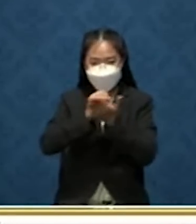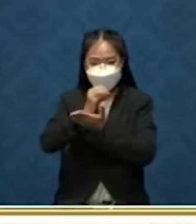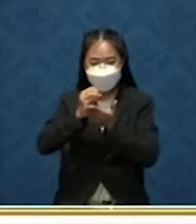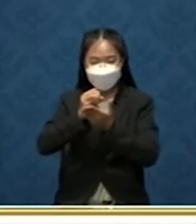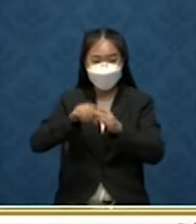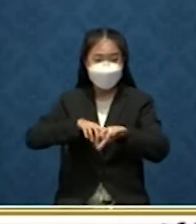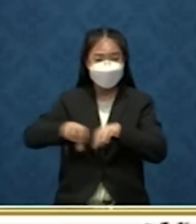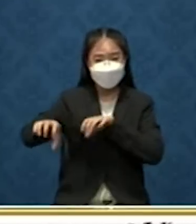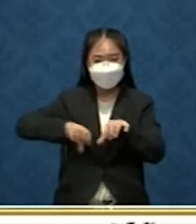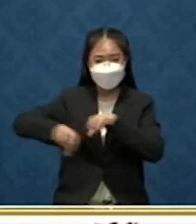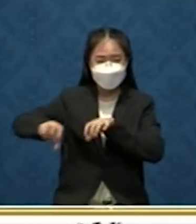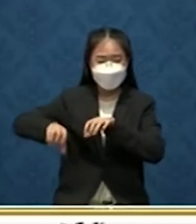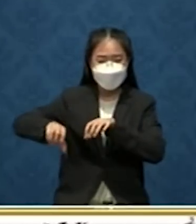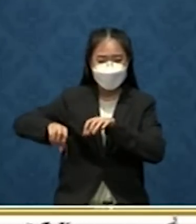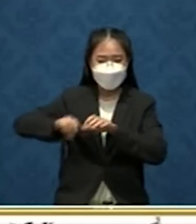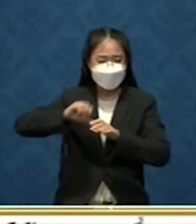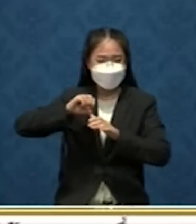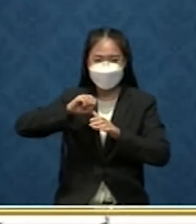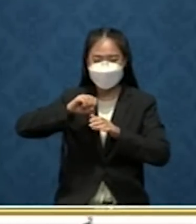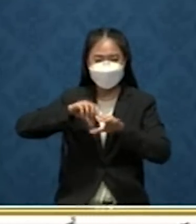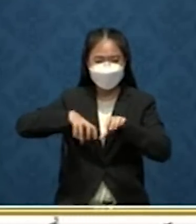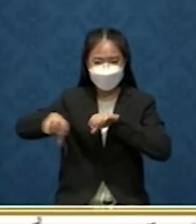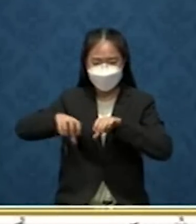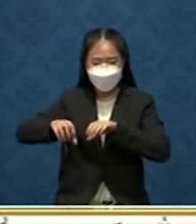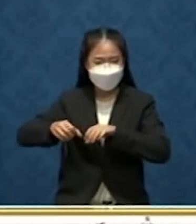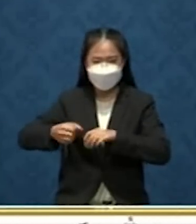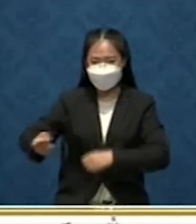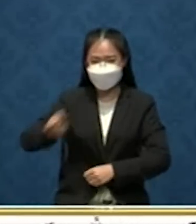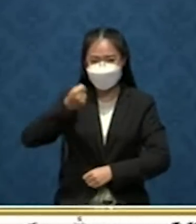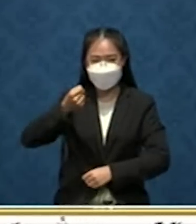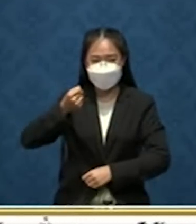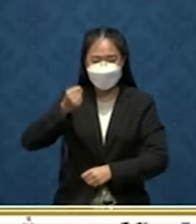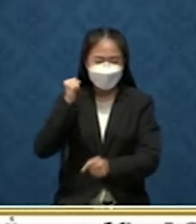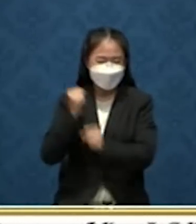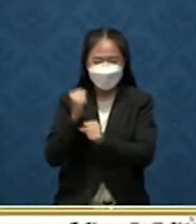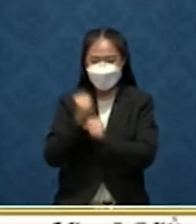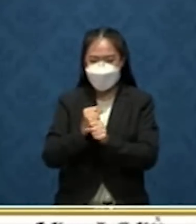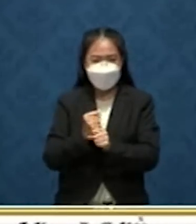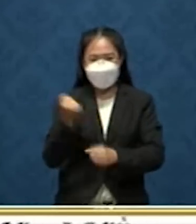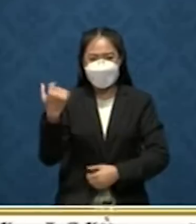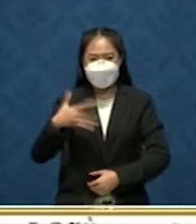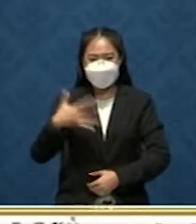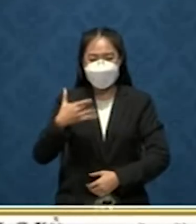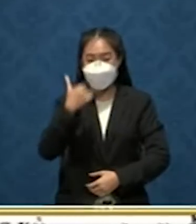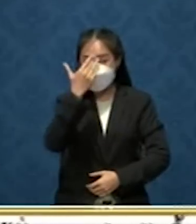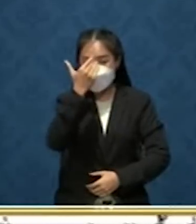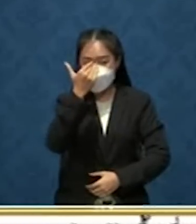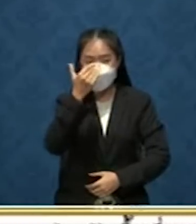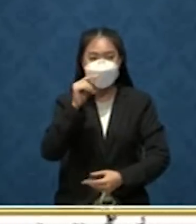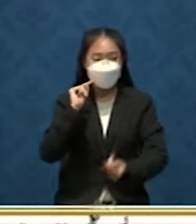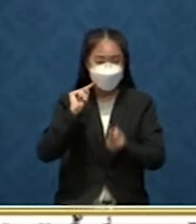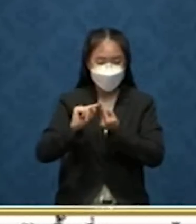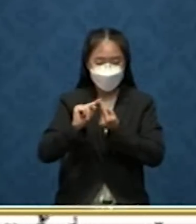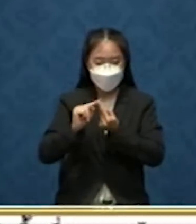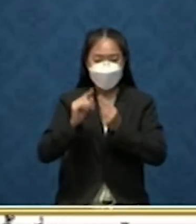การถอนลาก ถอนโคนออกไปใหได้อย่างเด็ขาดจะไม่มีวันเป็นจริได้เลยหากคนที่อยู่ในงอ้ำ